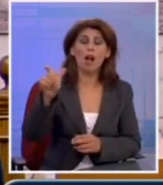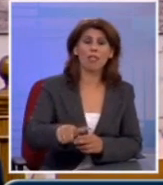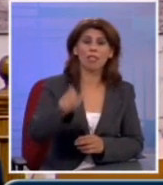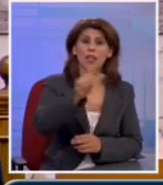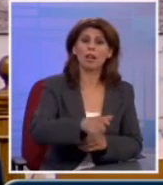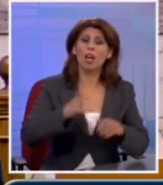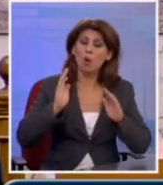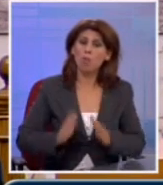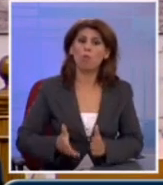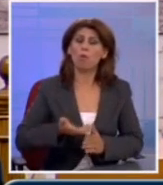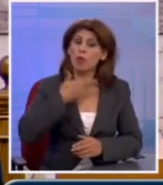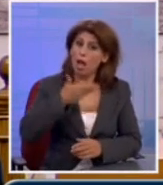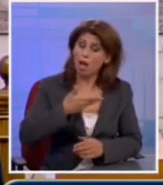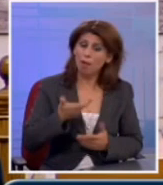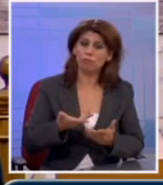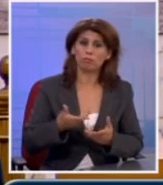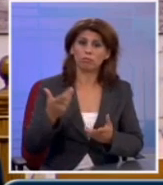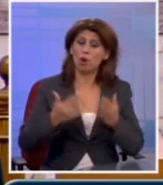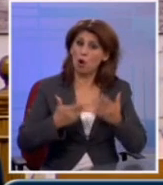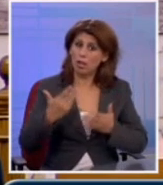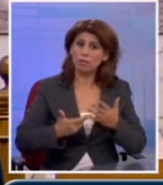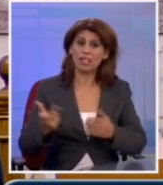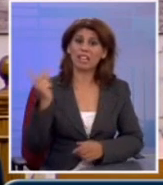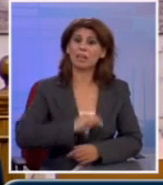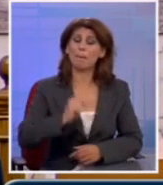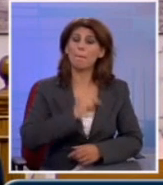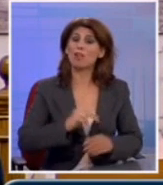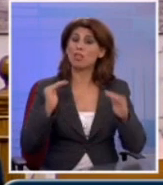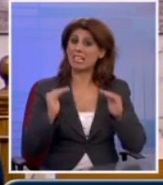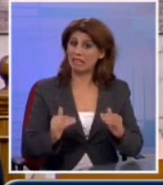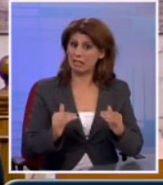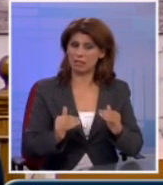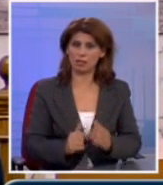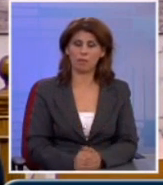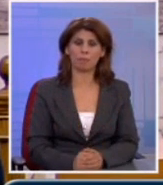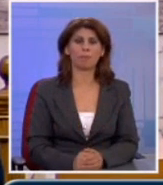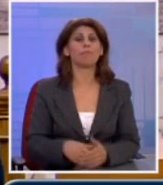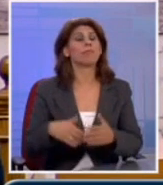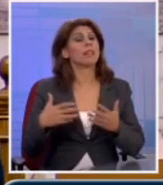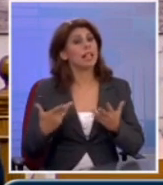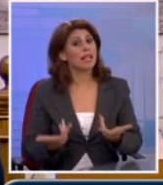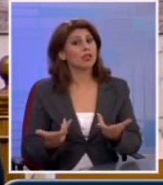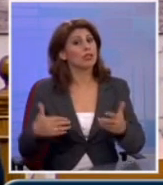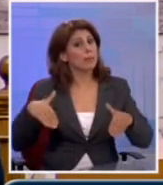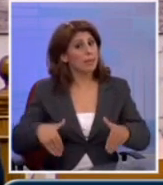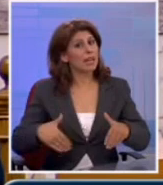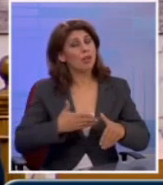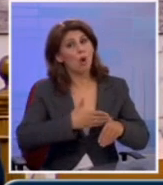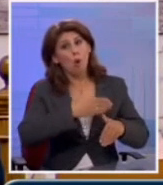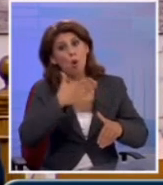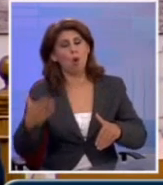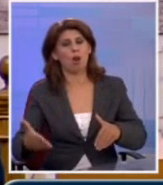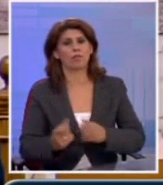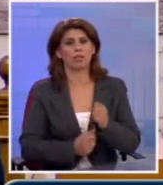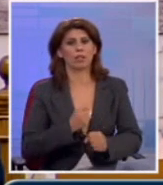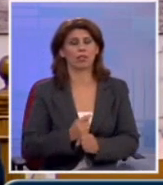να δώσουν λογαριασμό και για την περιουσιακή τους κατάσταση και για το τι υπηρέτησαν, αρχές